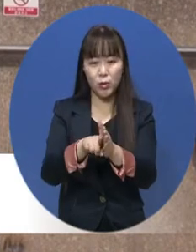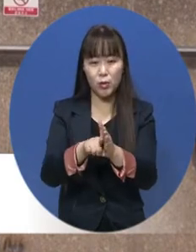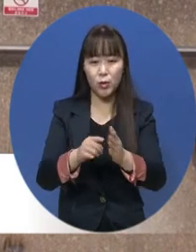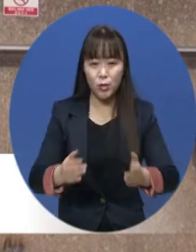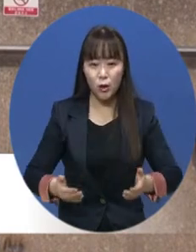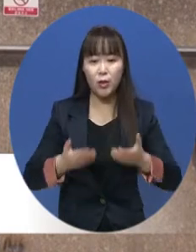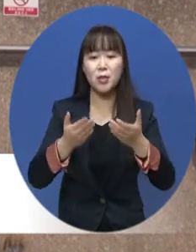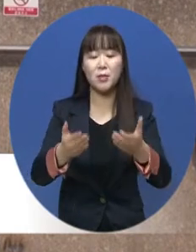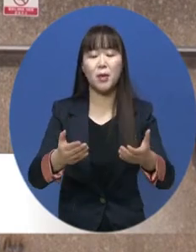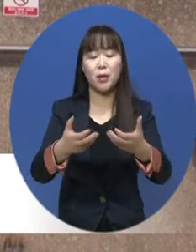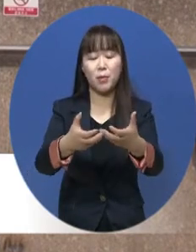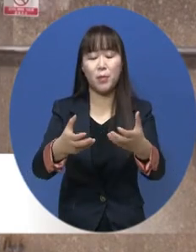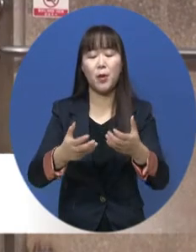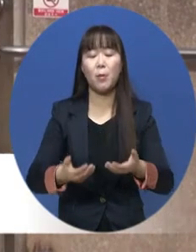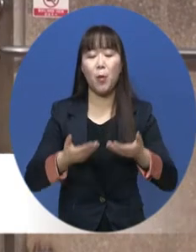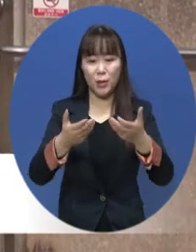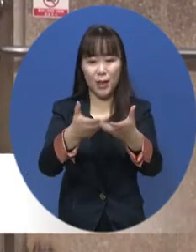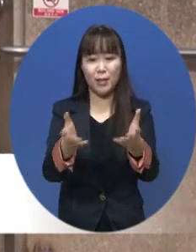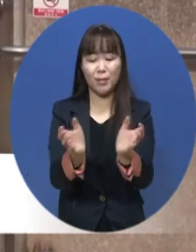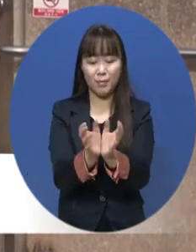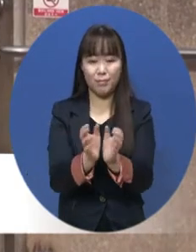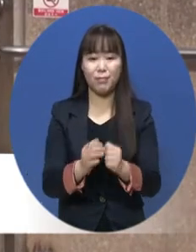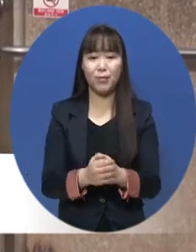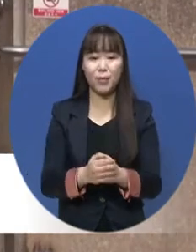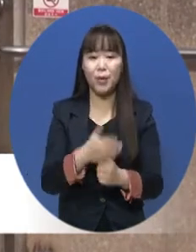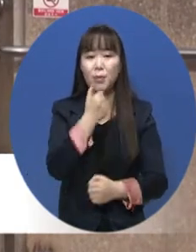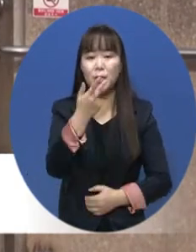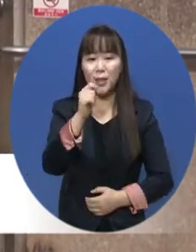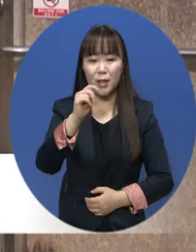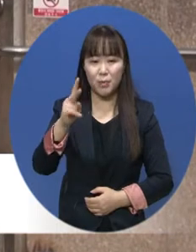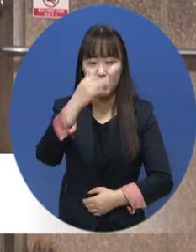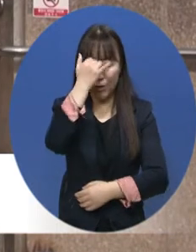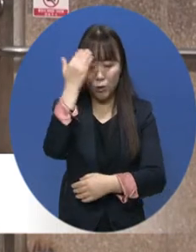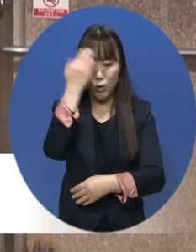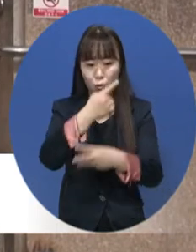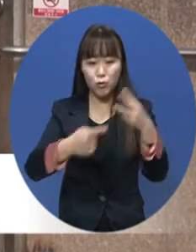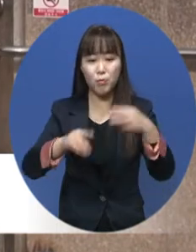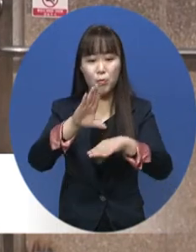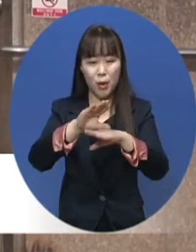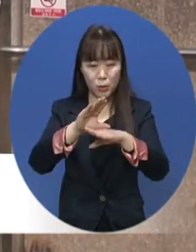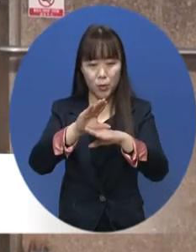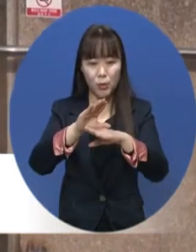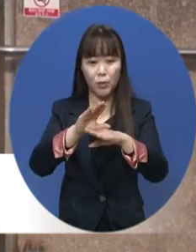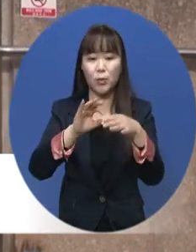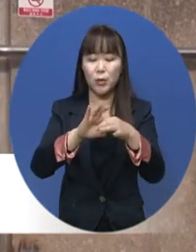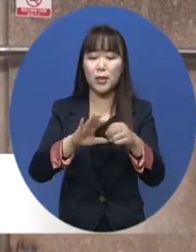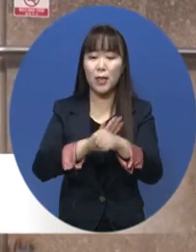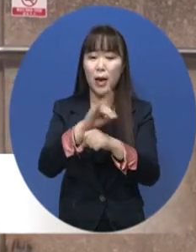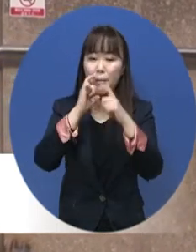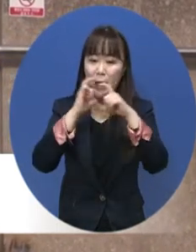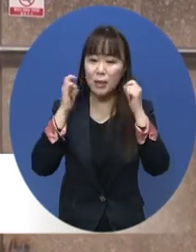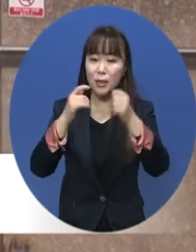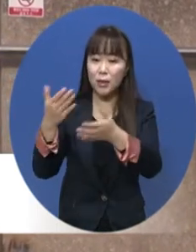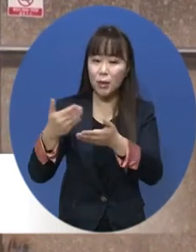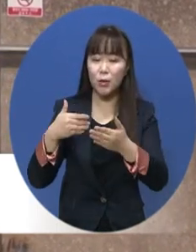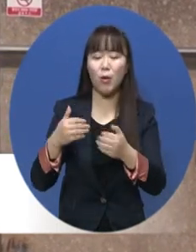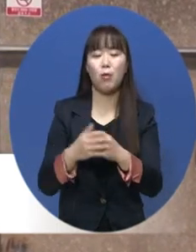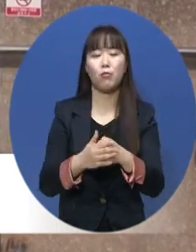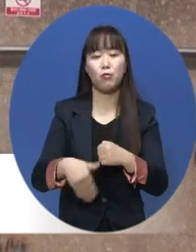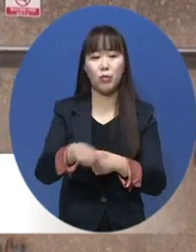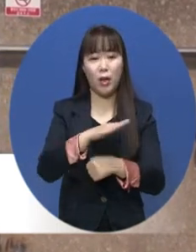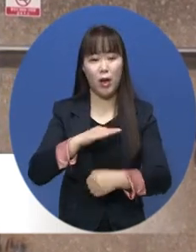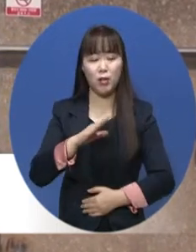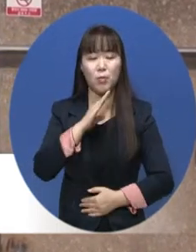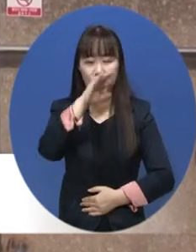열심히 봉사를 하고 있는 단체입니다. 복지TV 충청방송에서 이렇게 사랑의 마스크 전달을 해주셔가지고 저희가 좋은